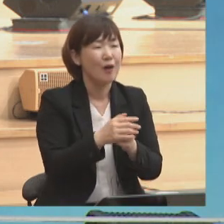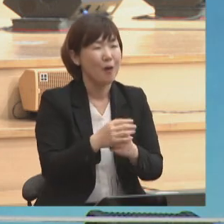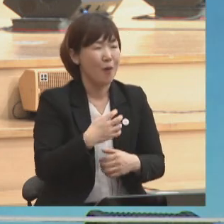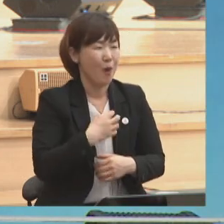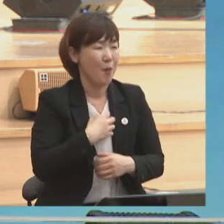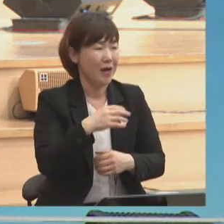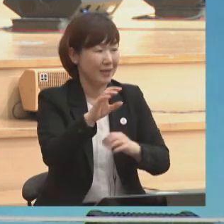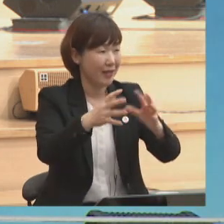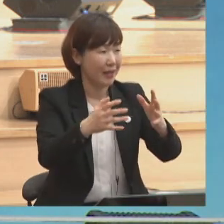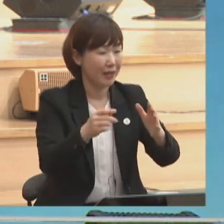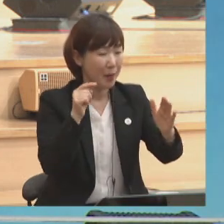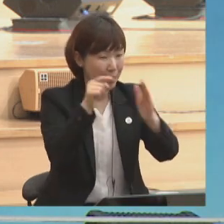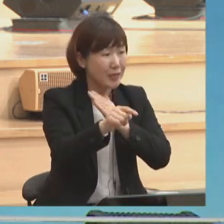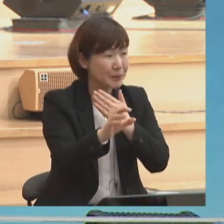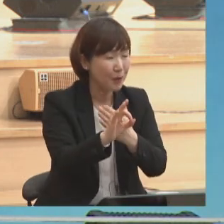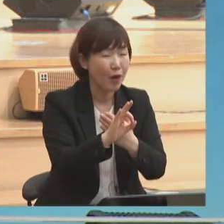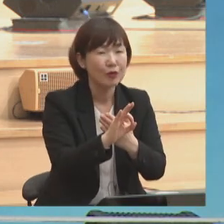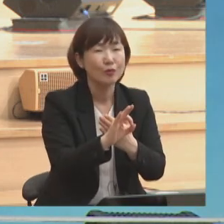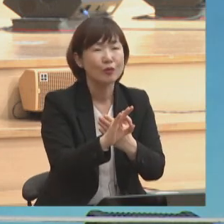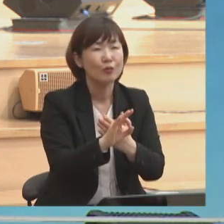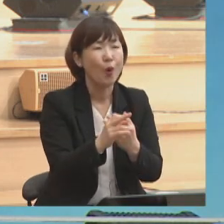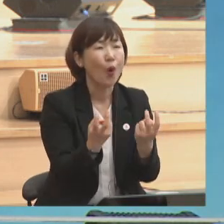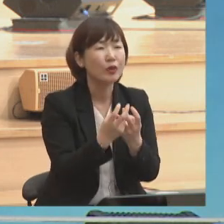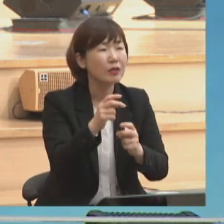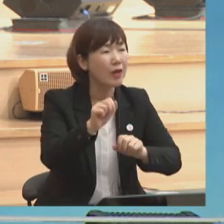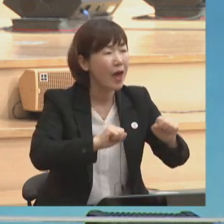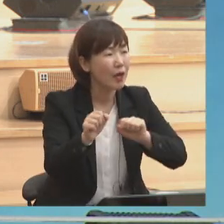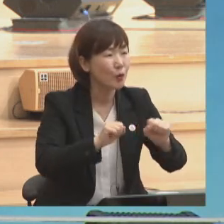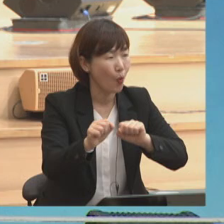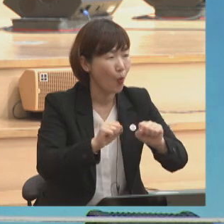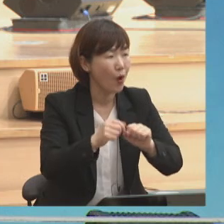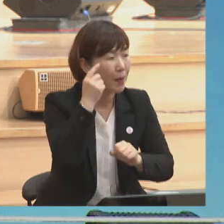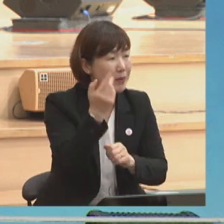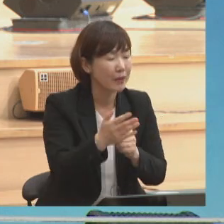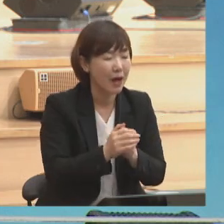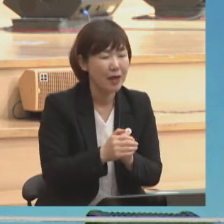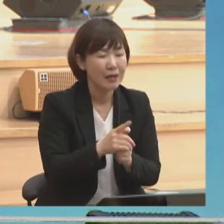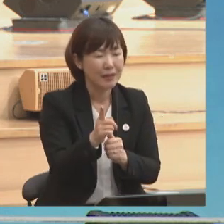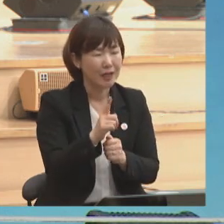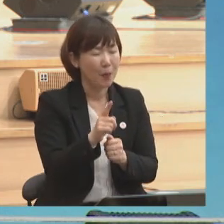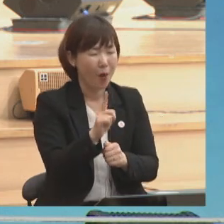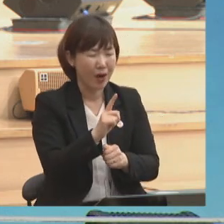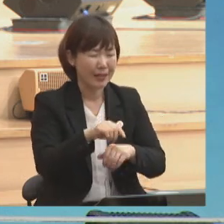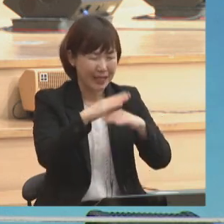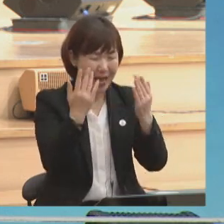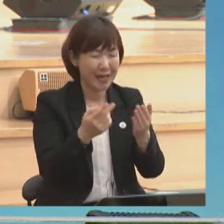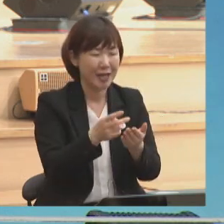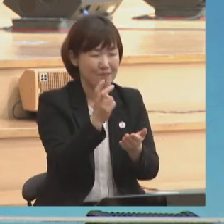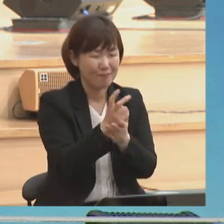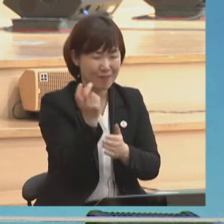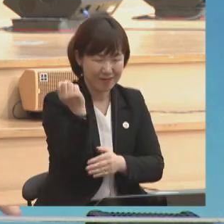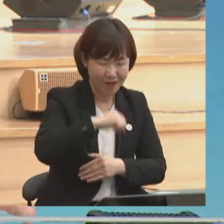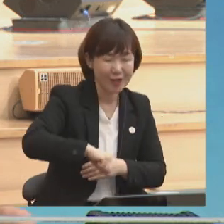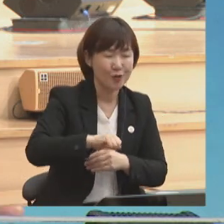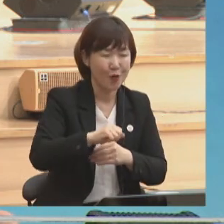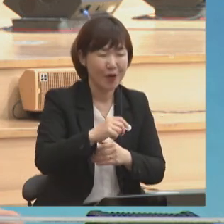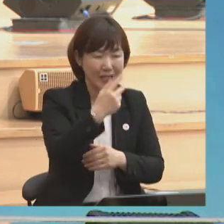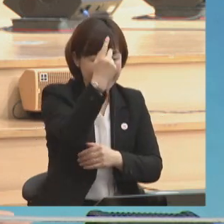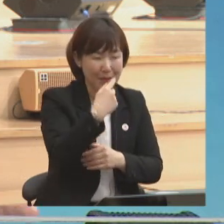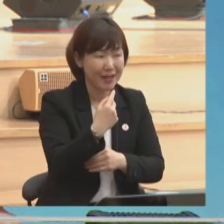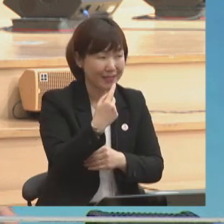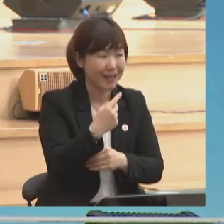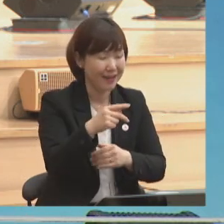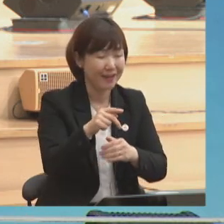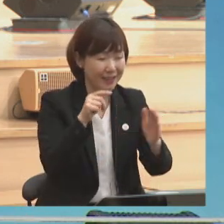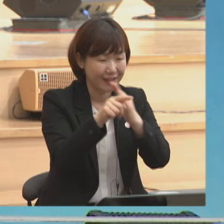여인을 만났을 때 어떻게 해야 됩니까? 여러분 생각해 보세요. 그 금괴 땅을 뚫고 왔다, 여인에게 왔다. 그러면 그 전에 있었던 기적 같은 거,